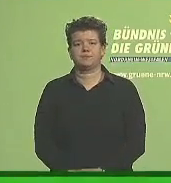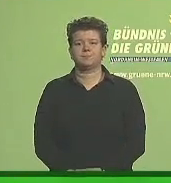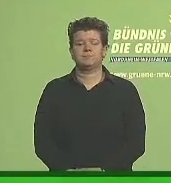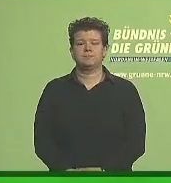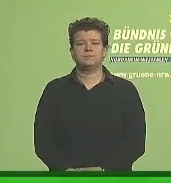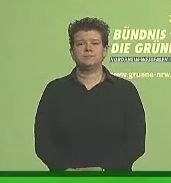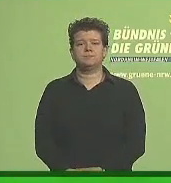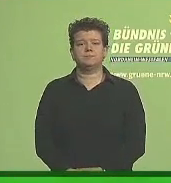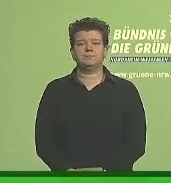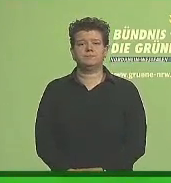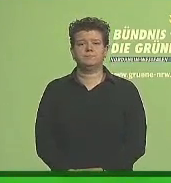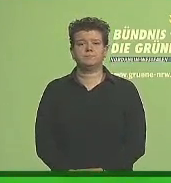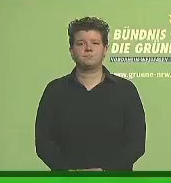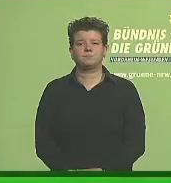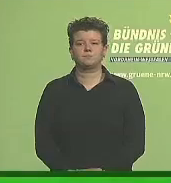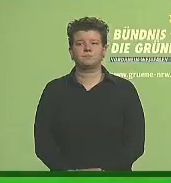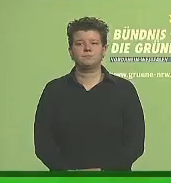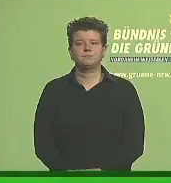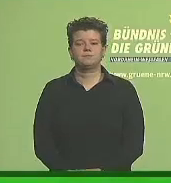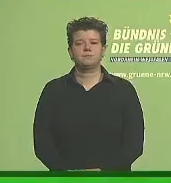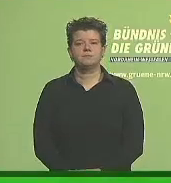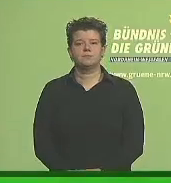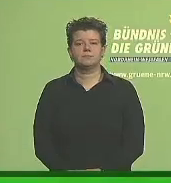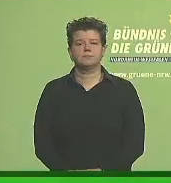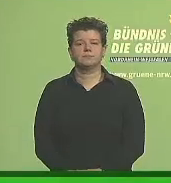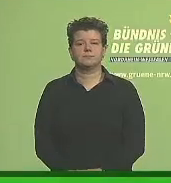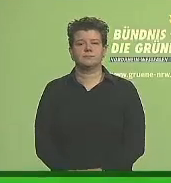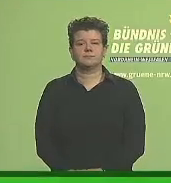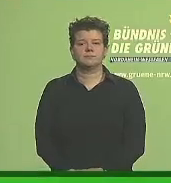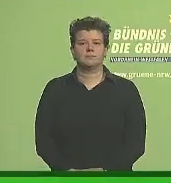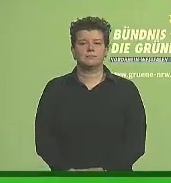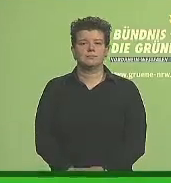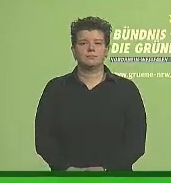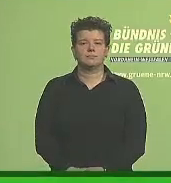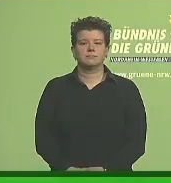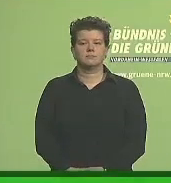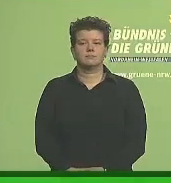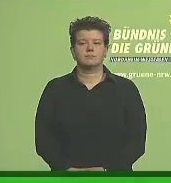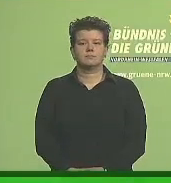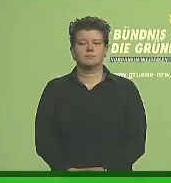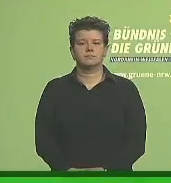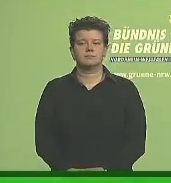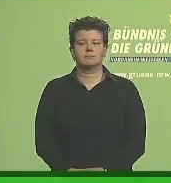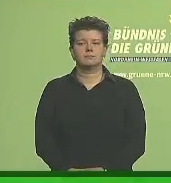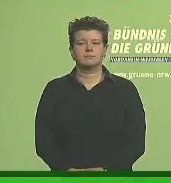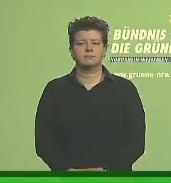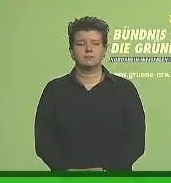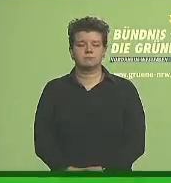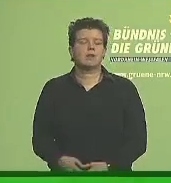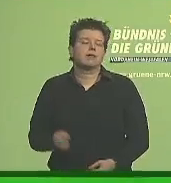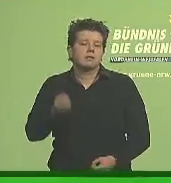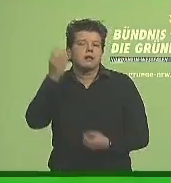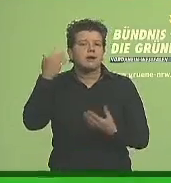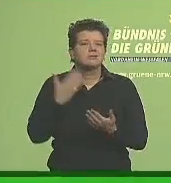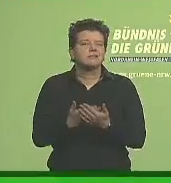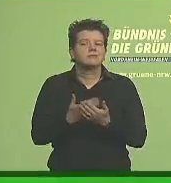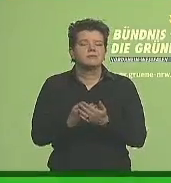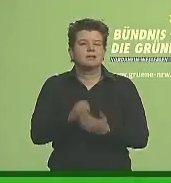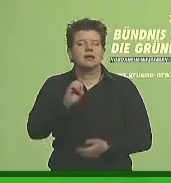dann ist es eben grundfalsch, das EEG und die Diskussion darum zu einer reinen Kostendebatte zu